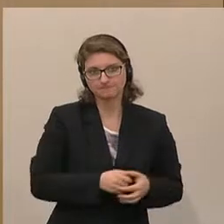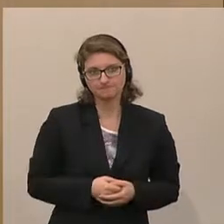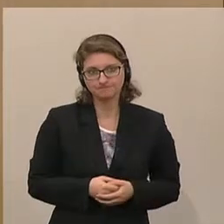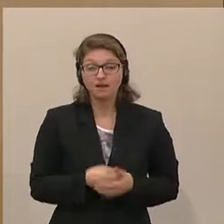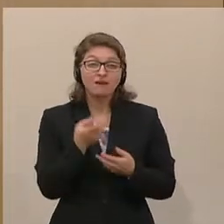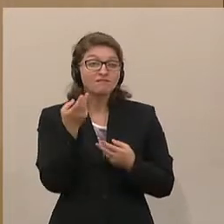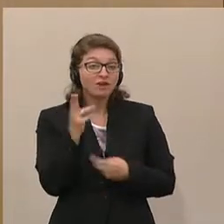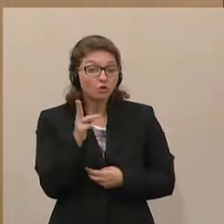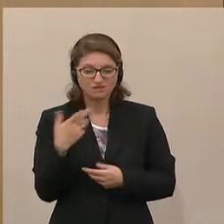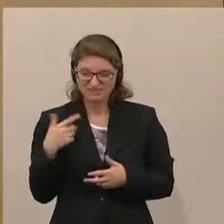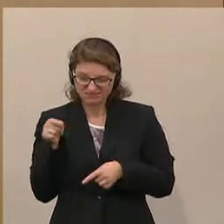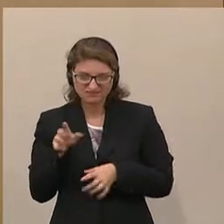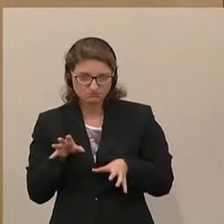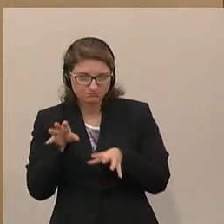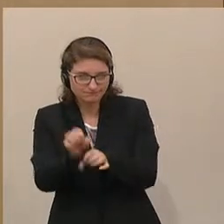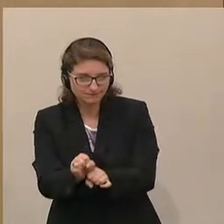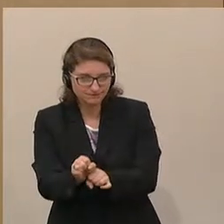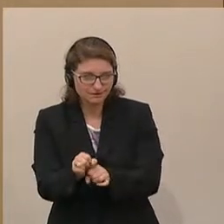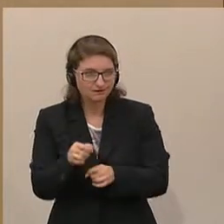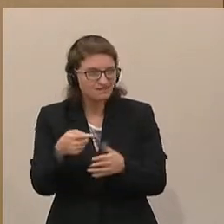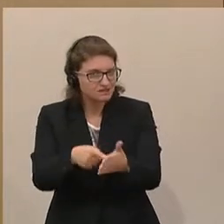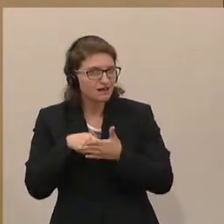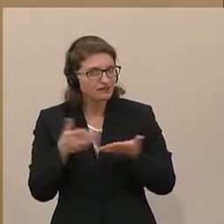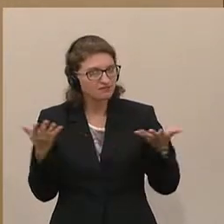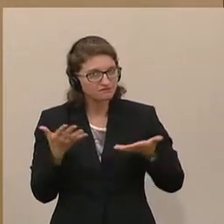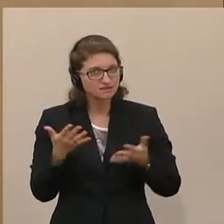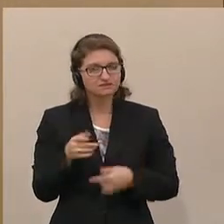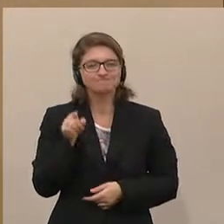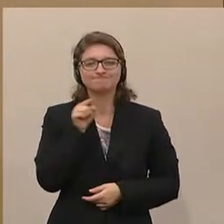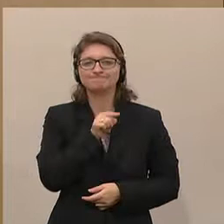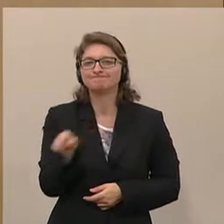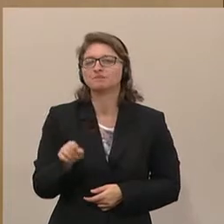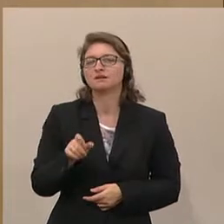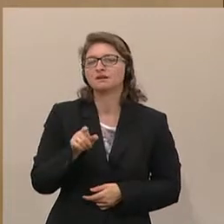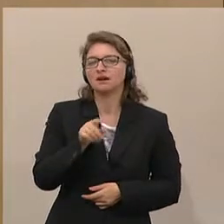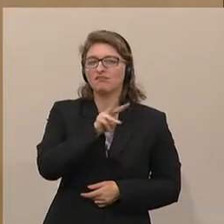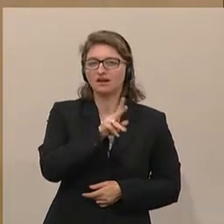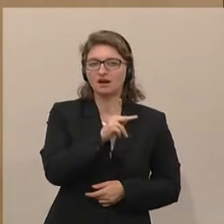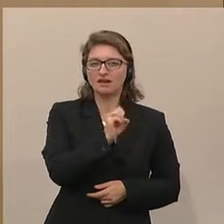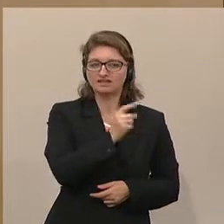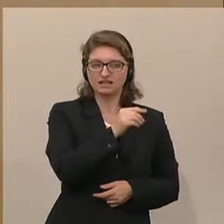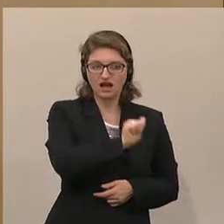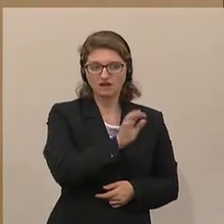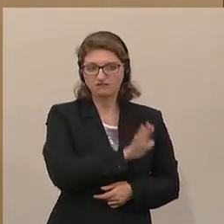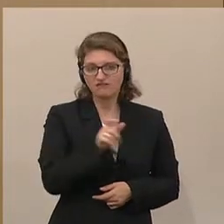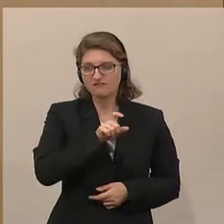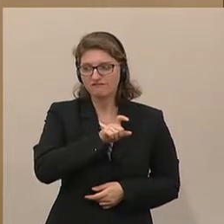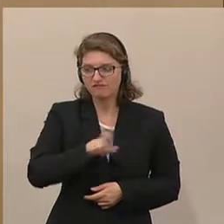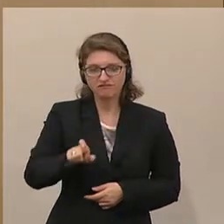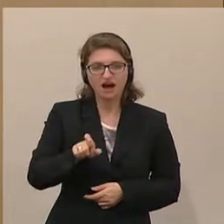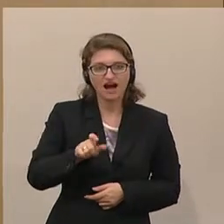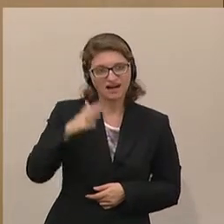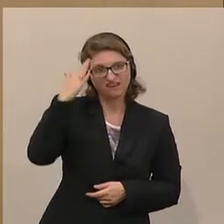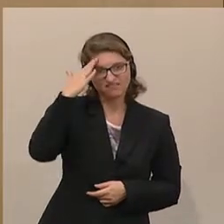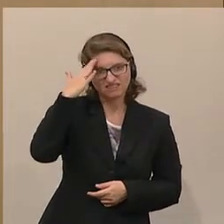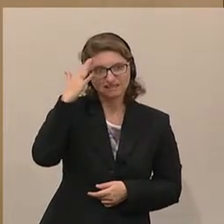zeigt diese Razzia? Diese Razzia zeigt, dass das Fachwissen in der WKStA doch nicht in